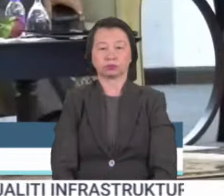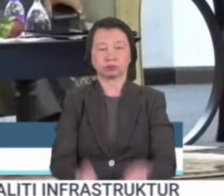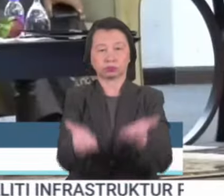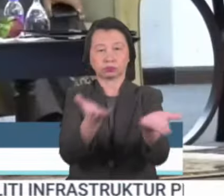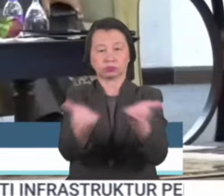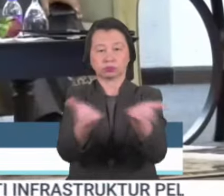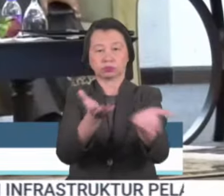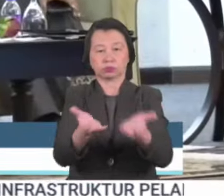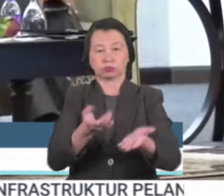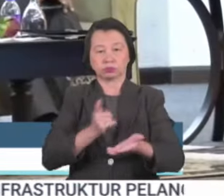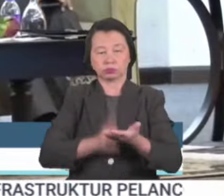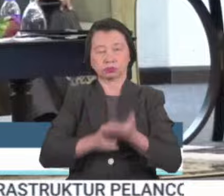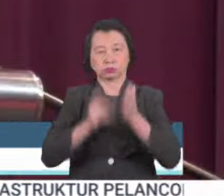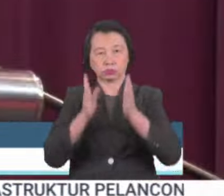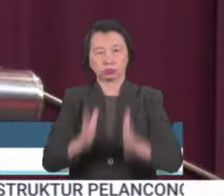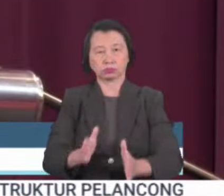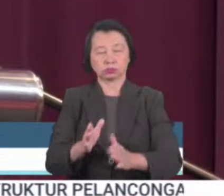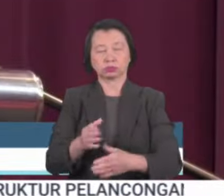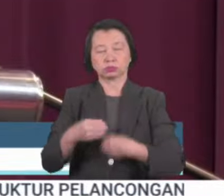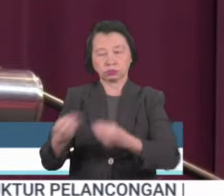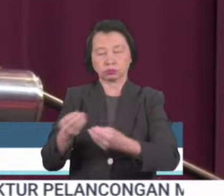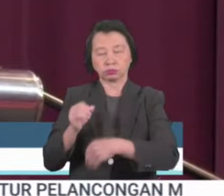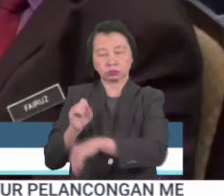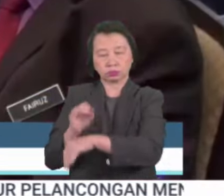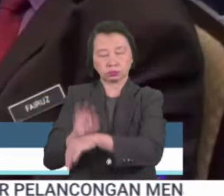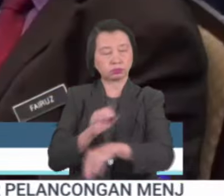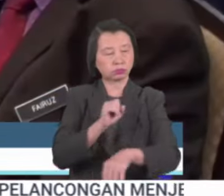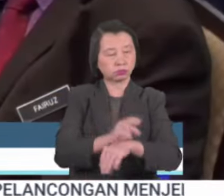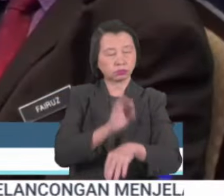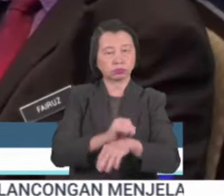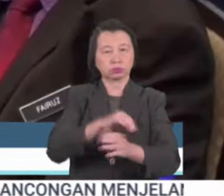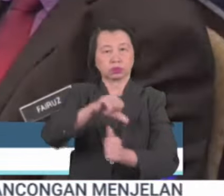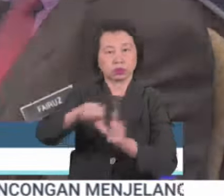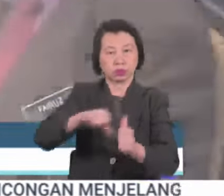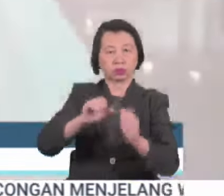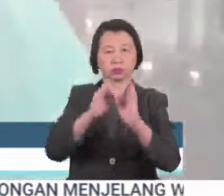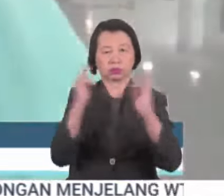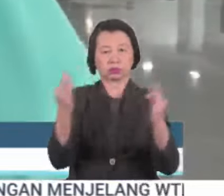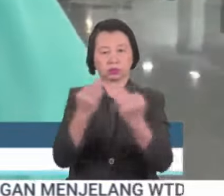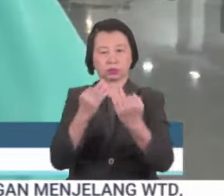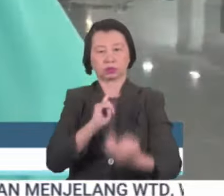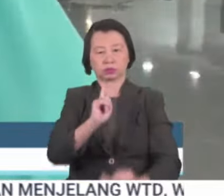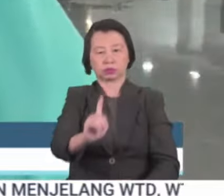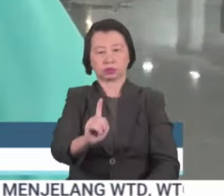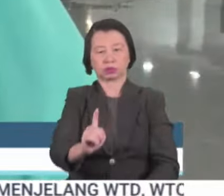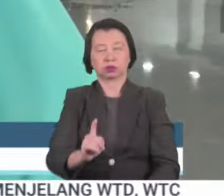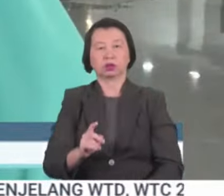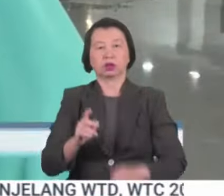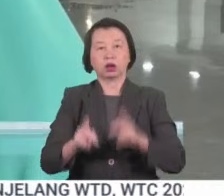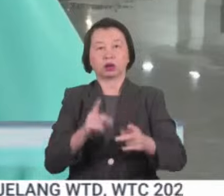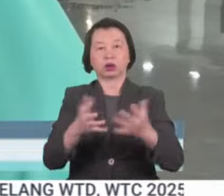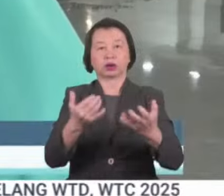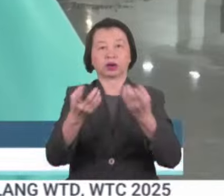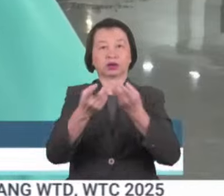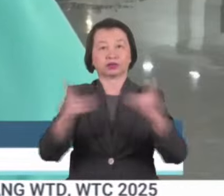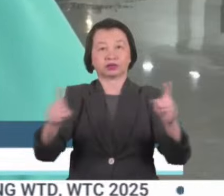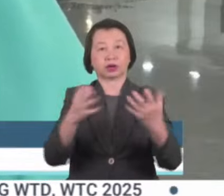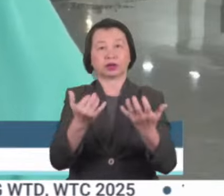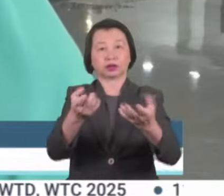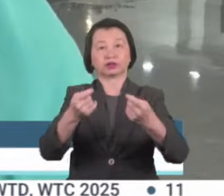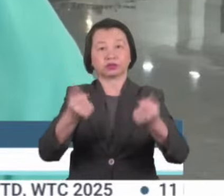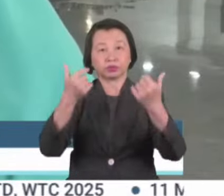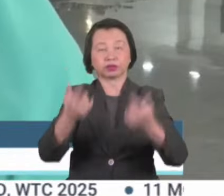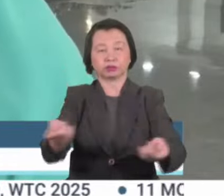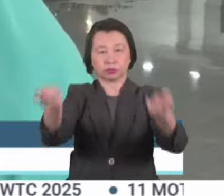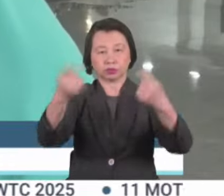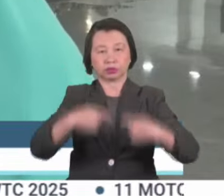Khidmat runding cara juga menawarkan kaunseling bagi menangani isu sosial keluarga Islam. Kerana orang nak bercerai ini, dia nak cepat. Jadi dia rasa